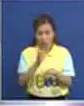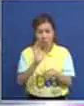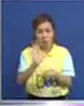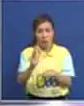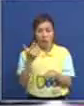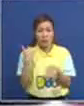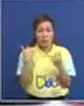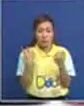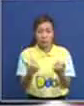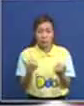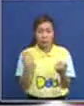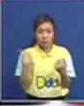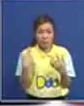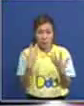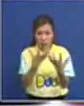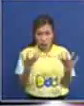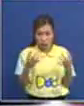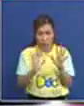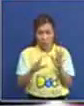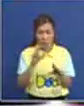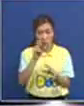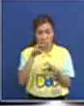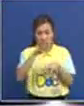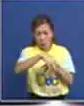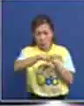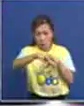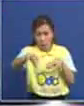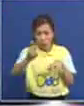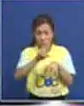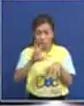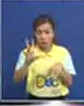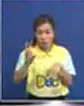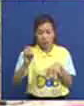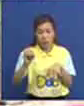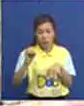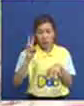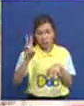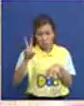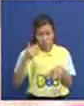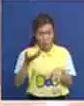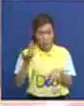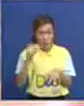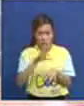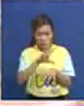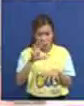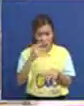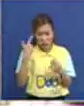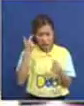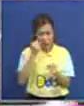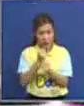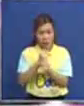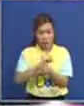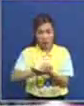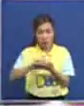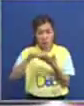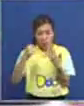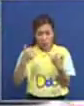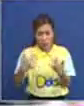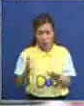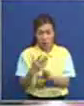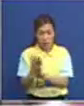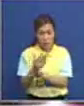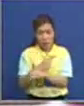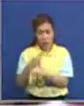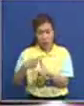ถอนขณะนี้เหลืออีก242คูหาจากทั้งหมด500คูหาคาดว่าจะแล้วเสร็จภายในวันที่15พฤศจิกาย